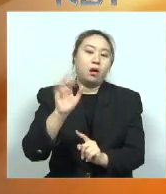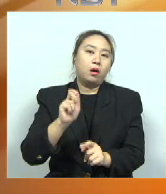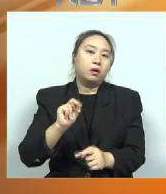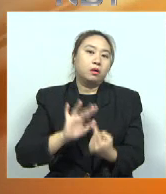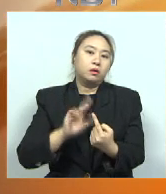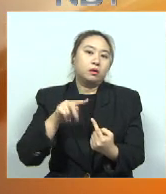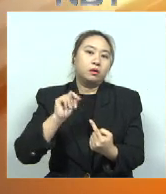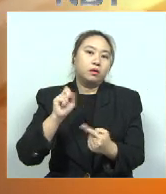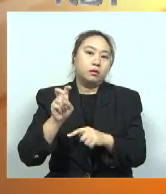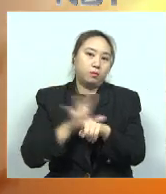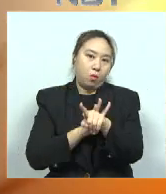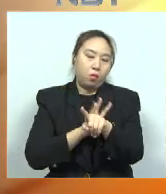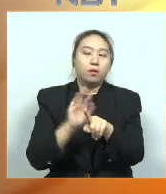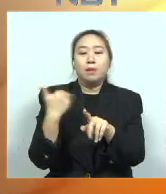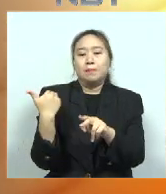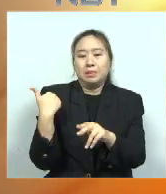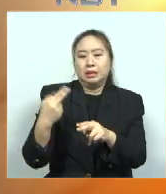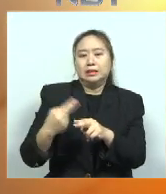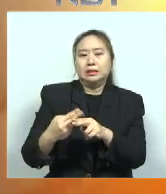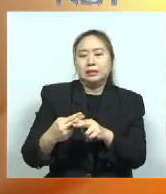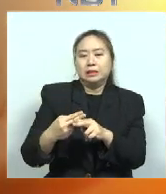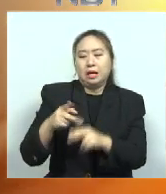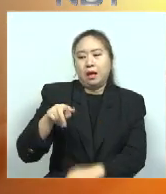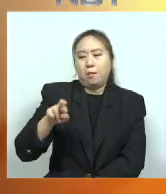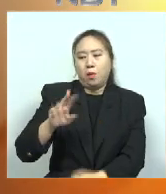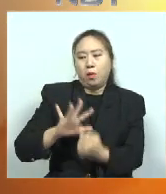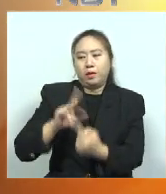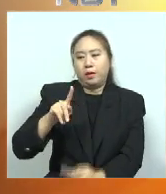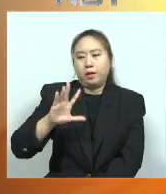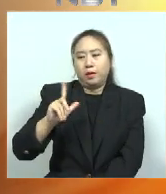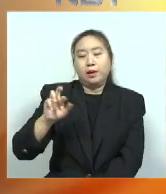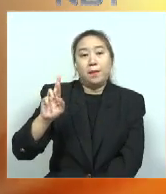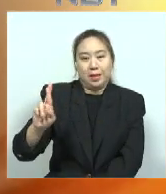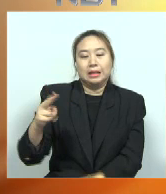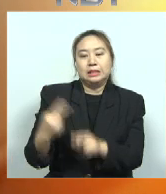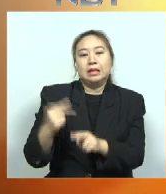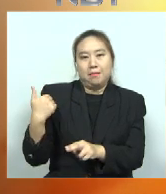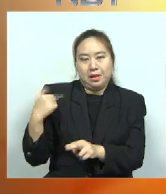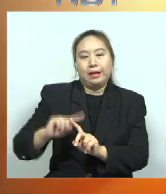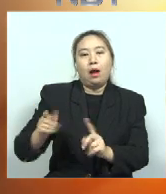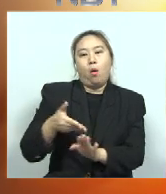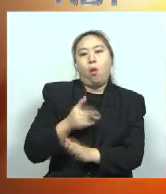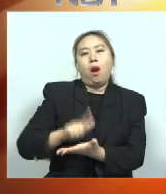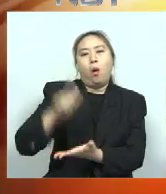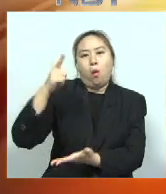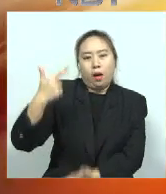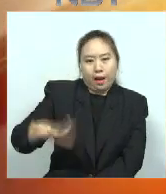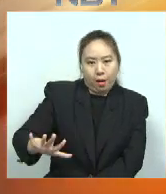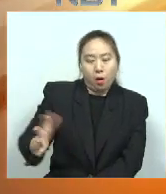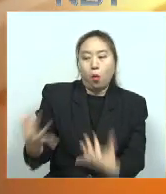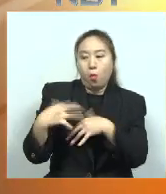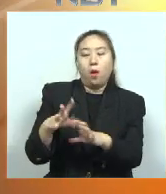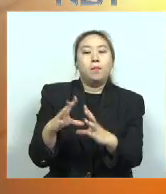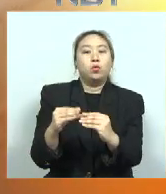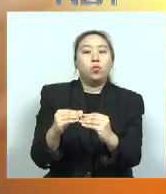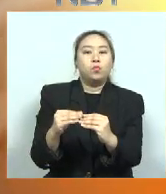ดานอกจากนี้ก็ยังมีรายชื่อนายพรเพชรวิชิตชนลชัยแต่ว่าได้ลาออกไปก่อนแล้วและไม่เคยเข้าร่วม